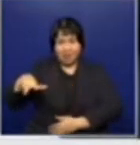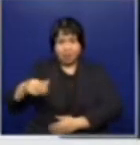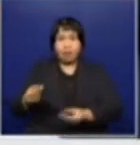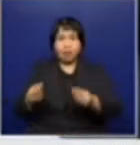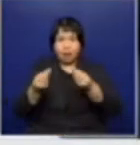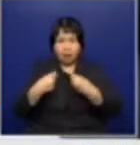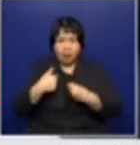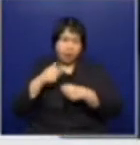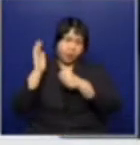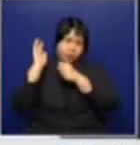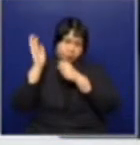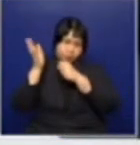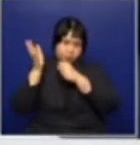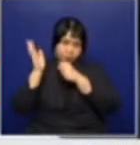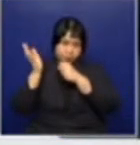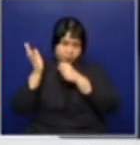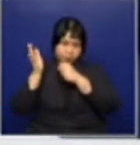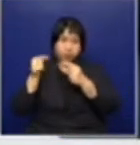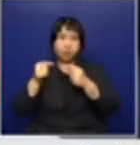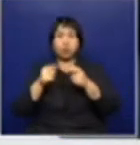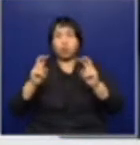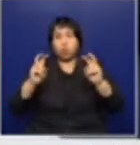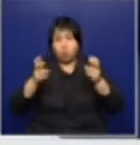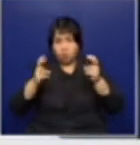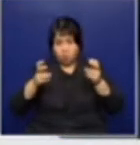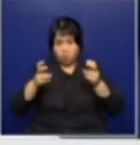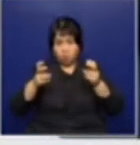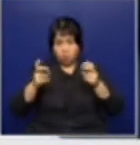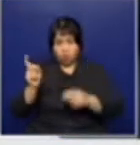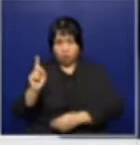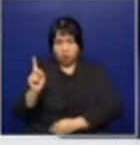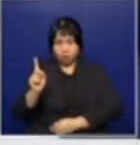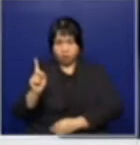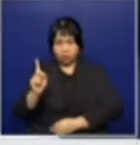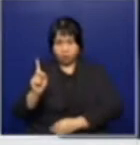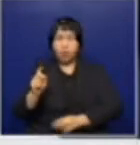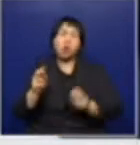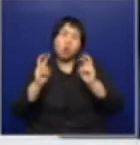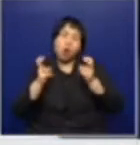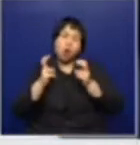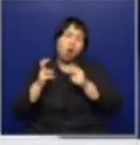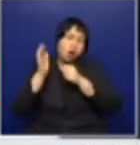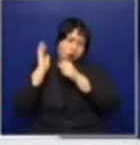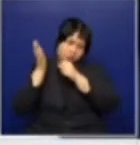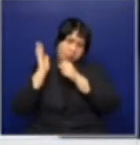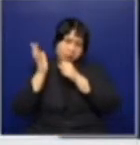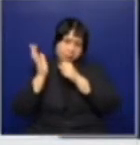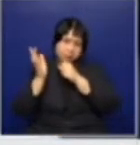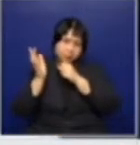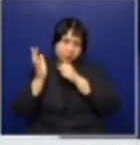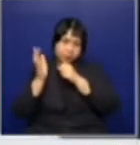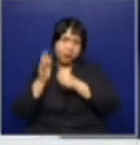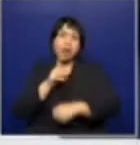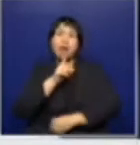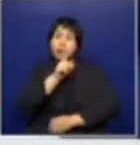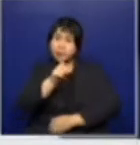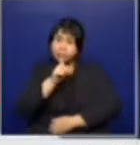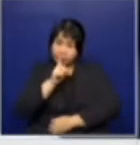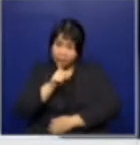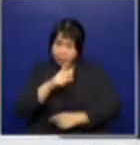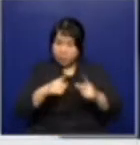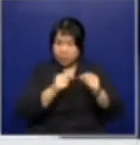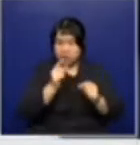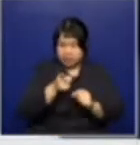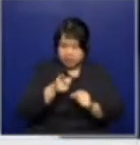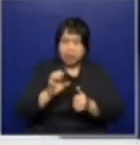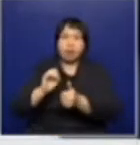ป็นผู้อภิปรายในยัตติอภิปรายทั่วไปเพื่อสอบถามข้อเท็จจริงและก็เสนอแน